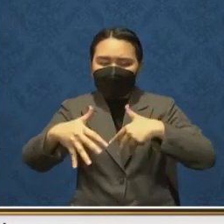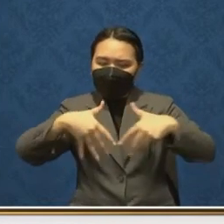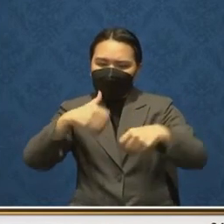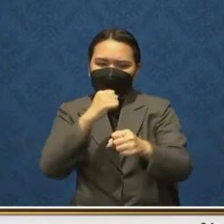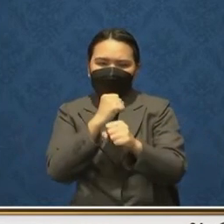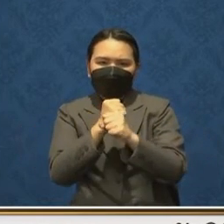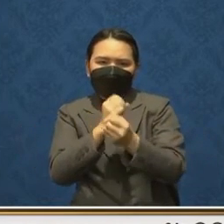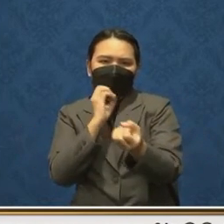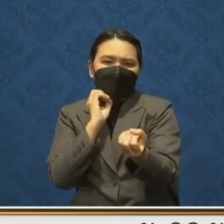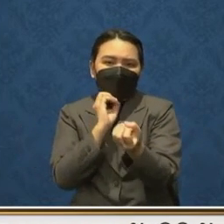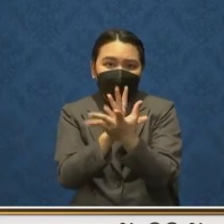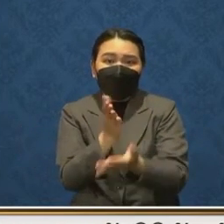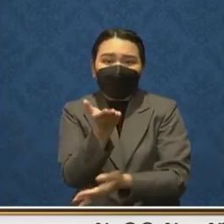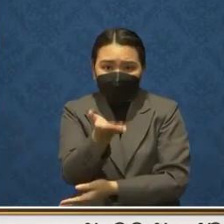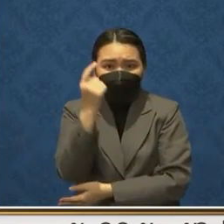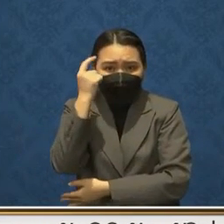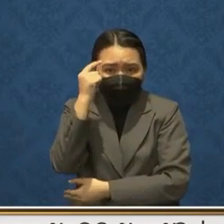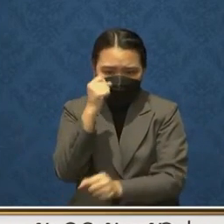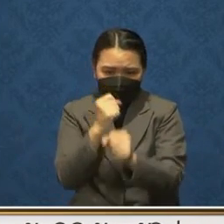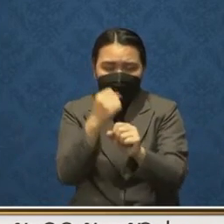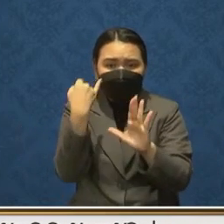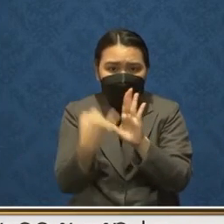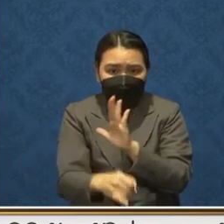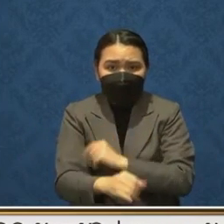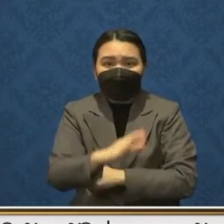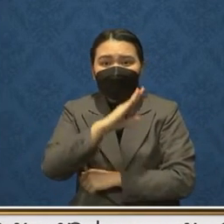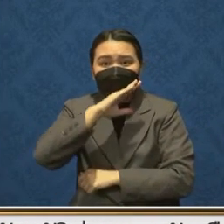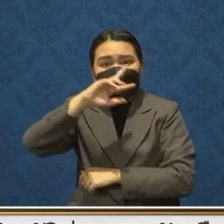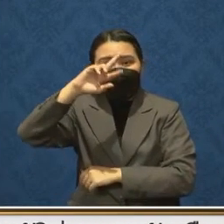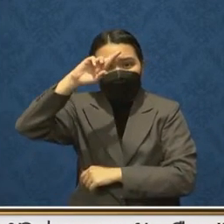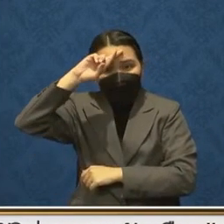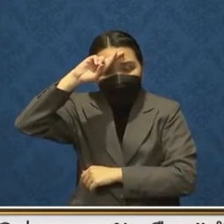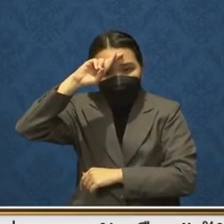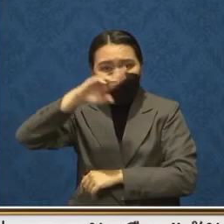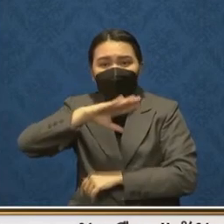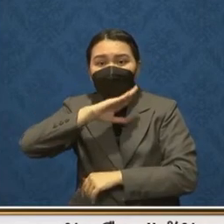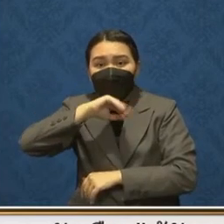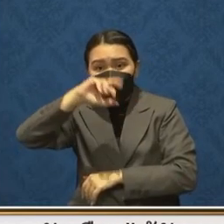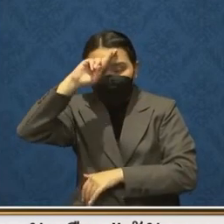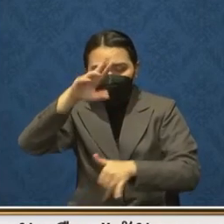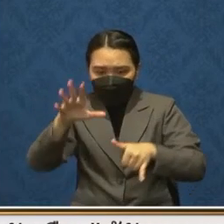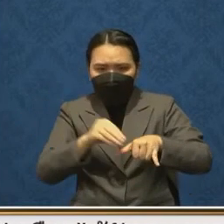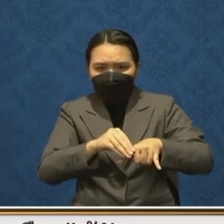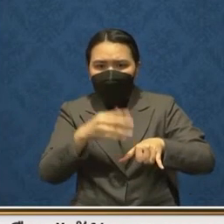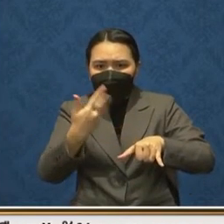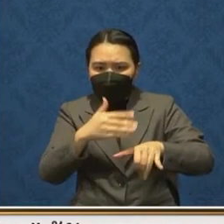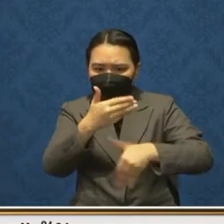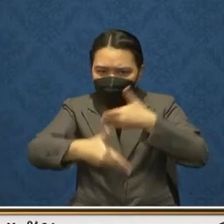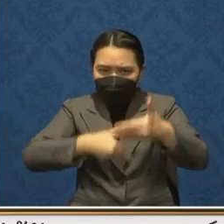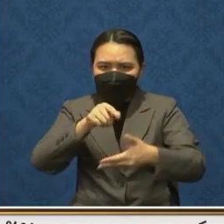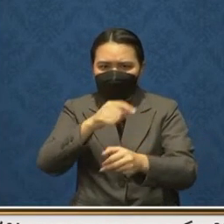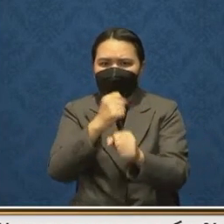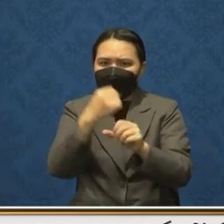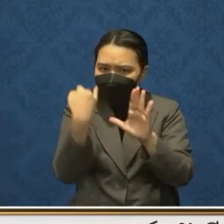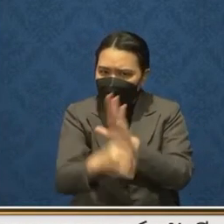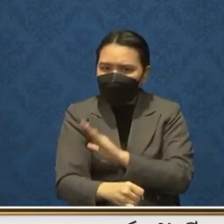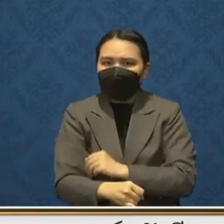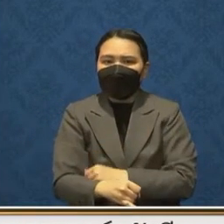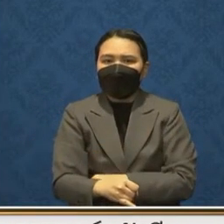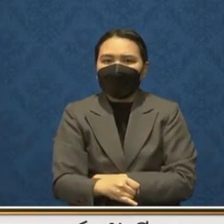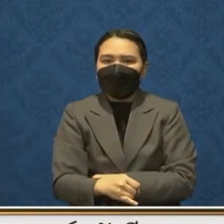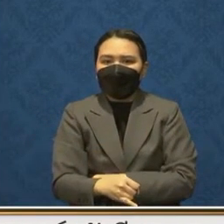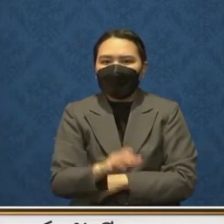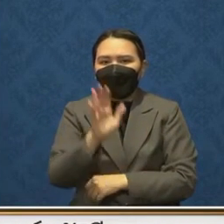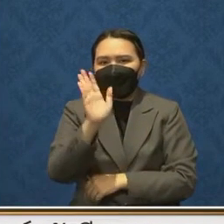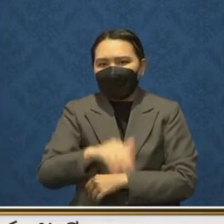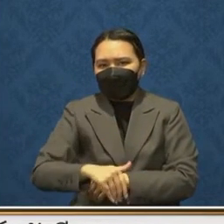ความผิดหมูถ้าเอมาขายเป็โลกเลยทานมคามผดเดี๋วผมจะบอกให้มคามผดอย่ไรหนอยเนี่ยดีโอกดีใ